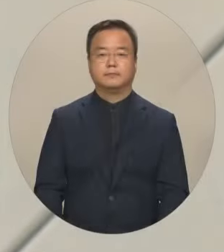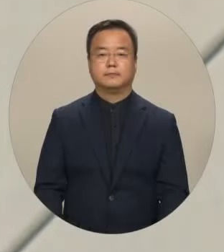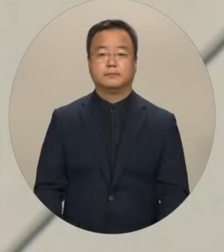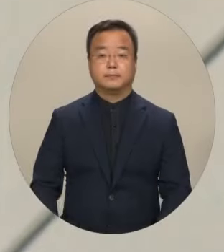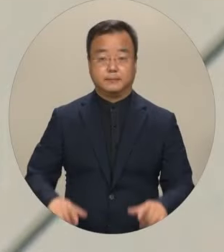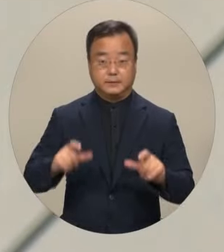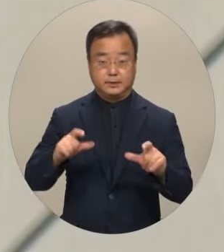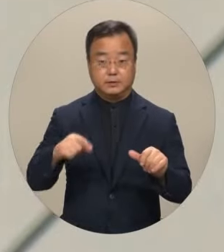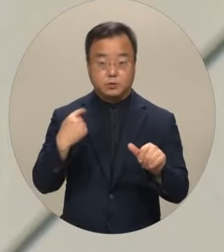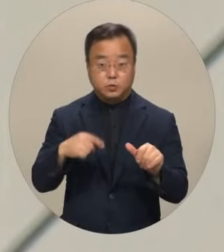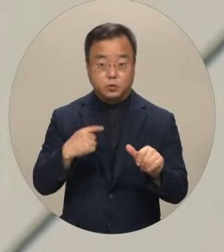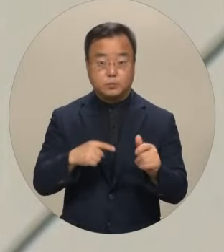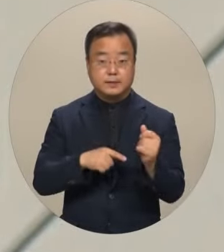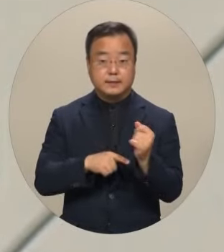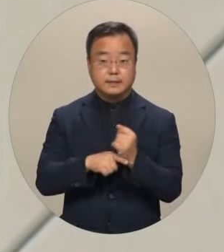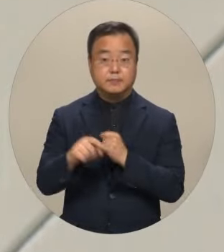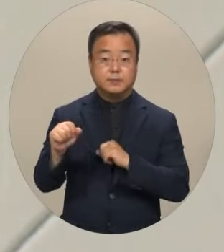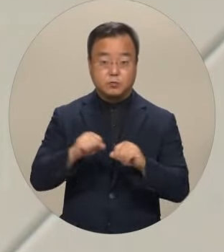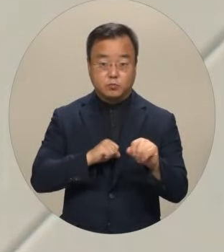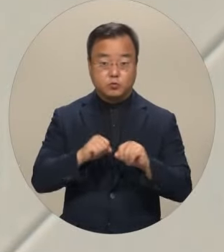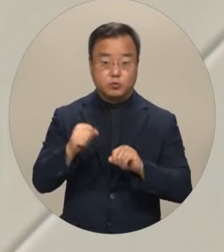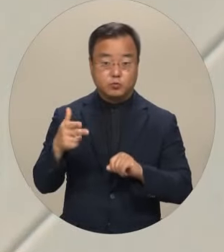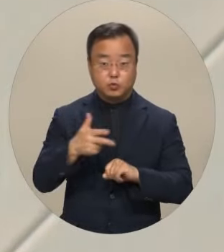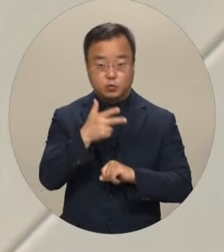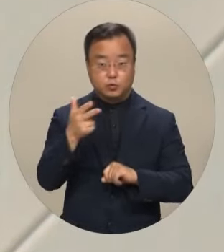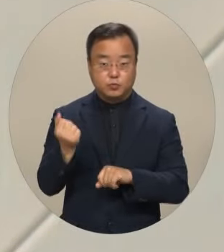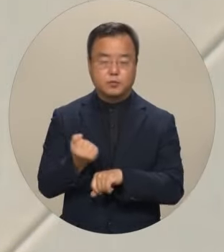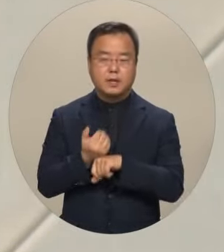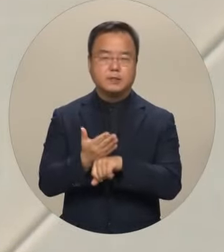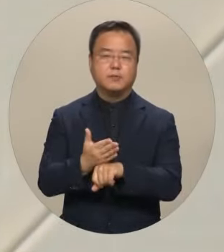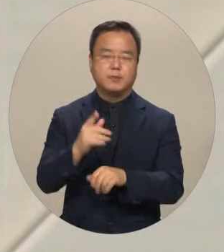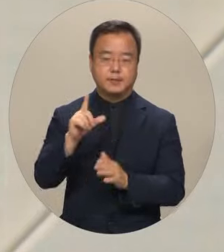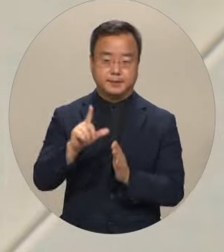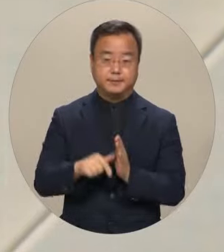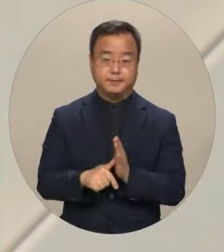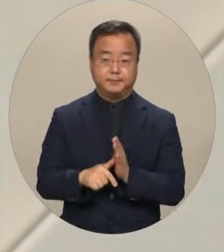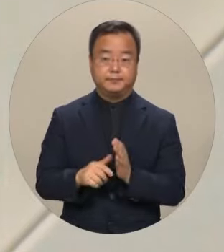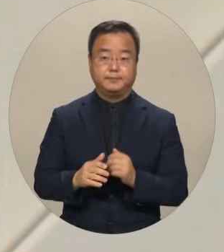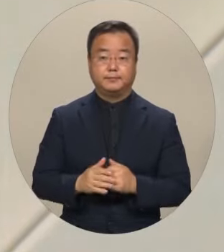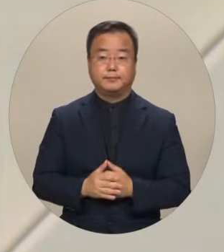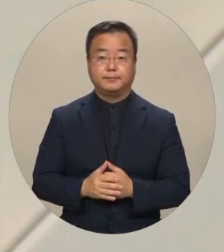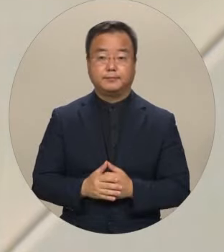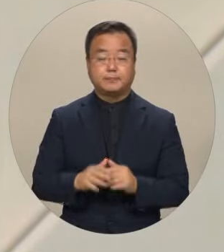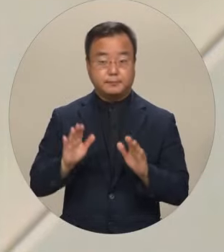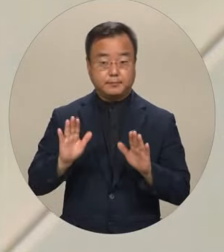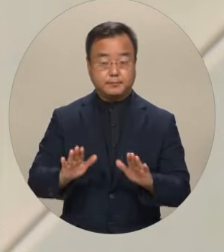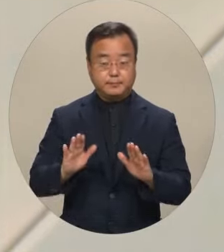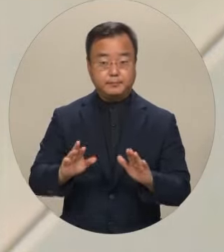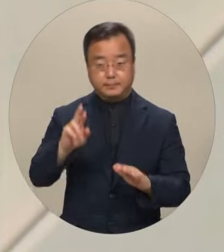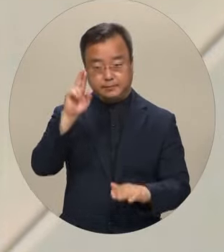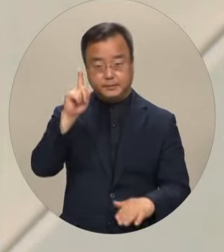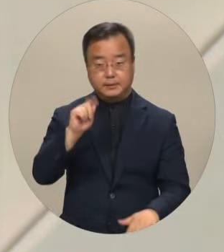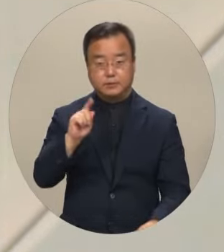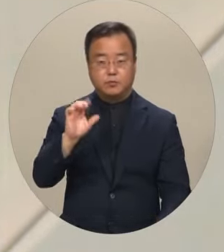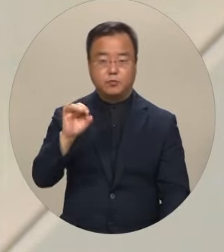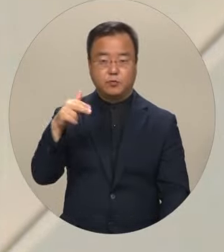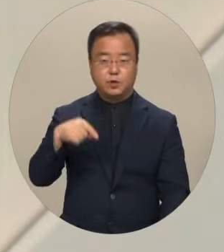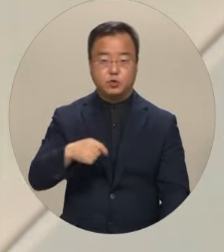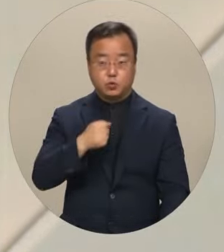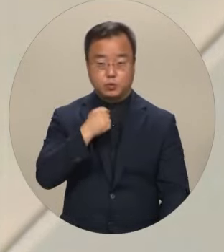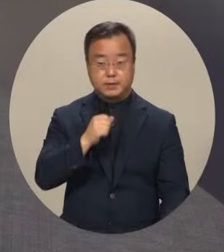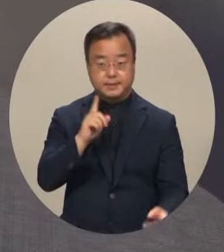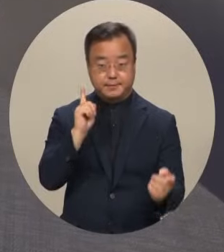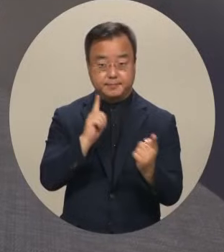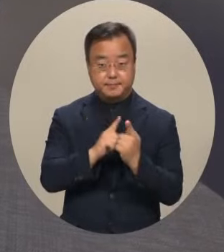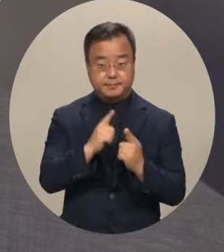지역 교육의 의미 있는 움직임을 취재해서 전달해 드리는 지역 교육 브리핑 시간입니다 오늘은 박광주 기자와 함께합니다